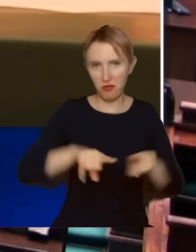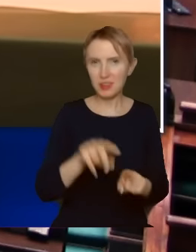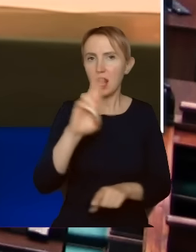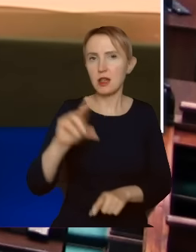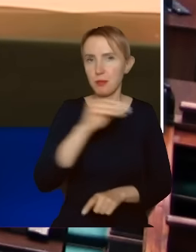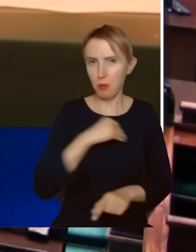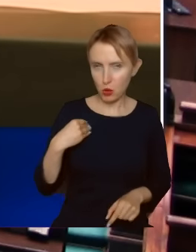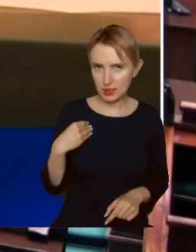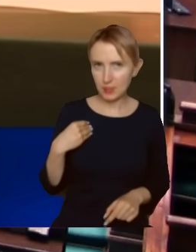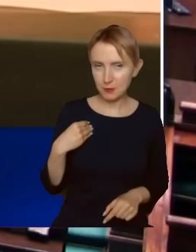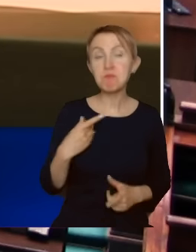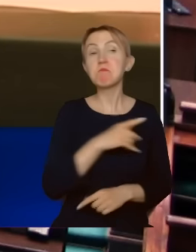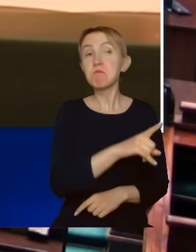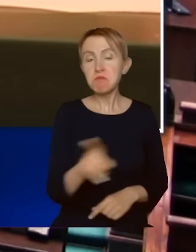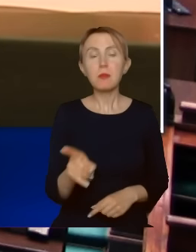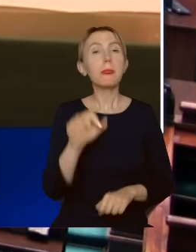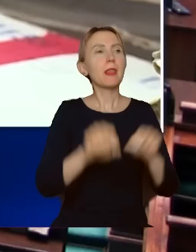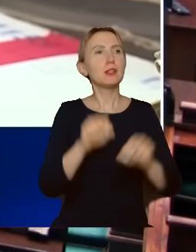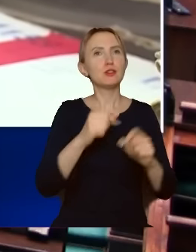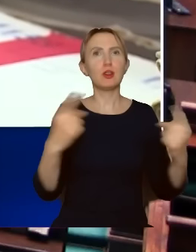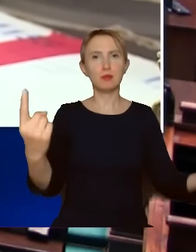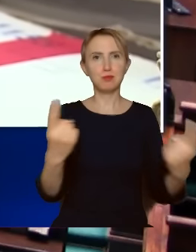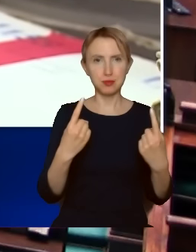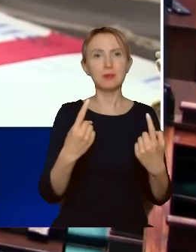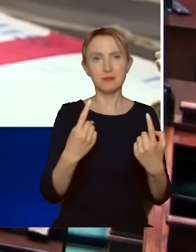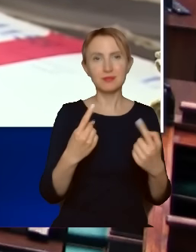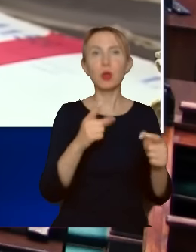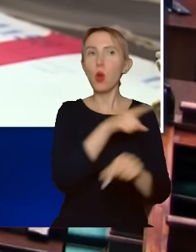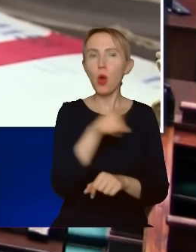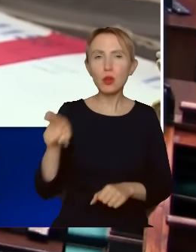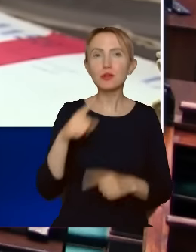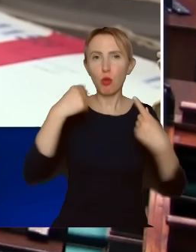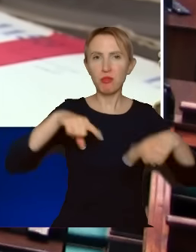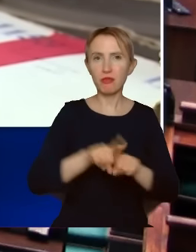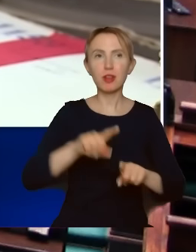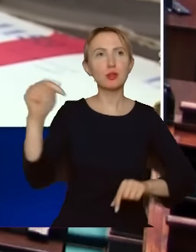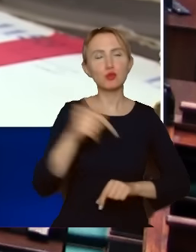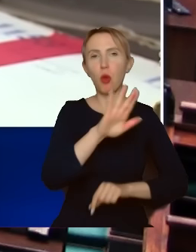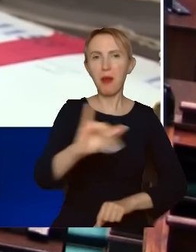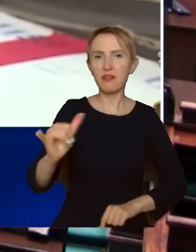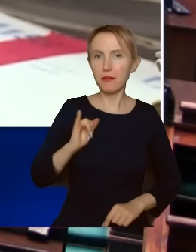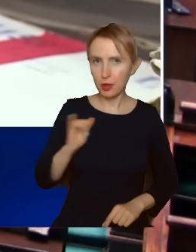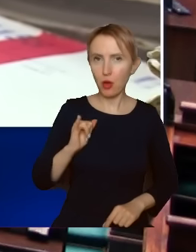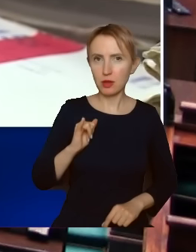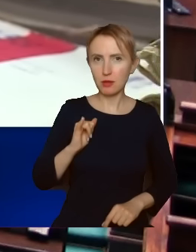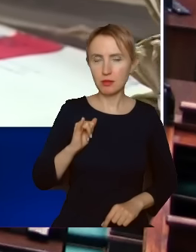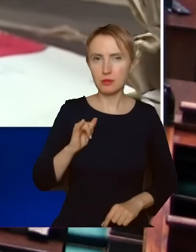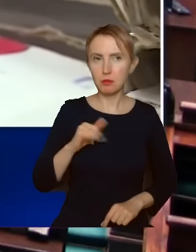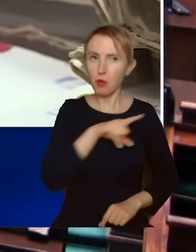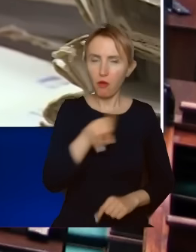Polskiej którzy przed sądami stają i oni z kolei mają mieć komfort bo za to